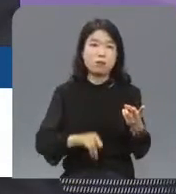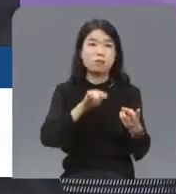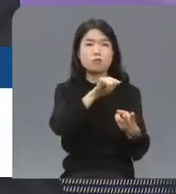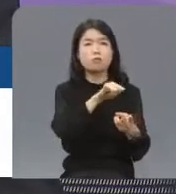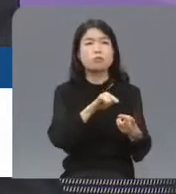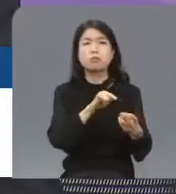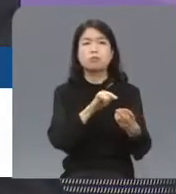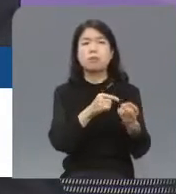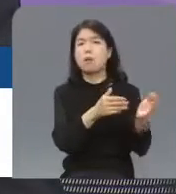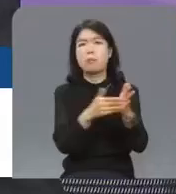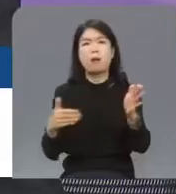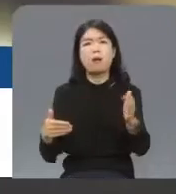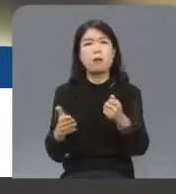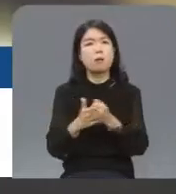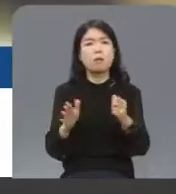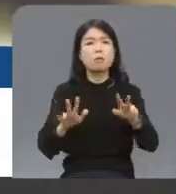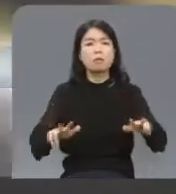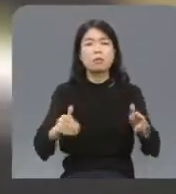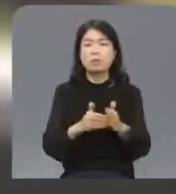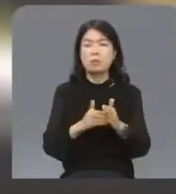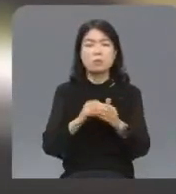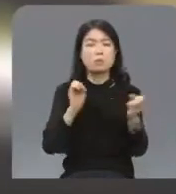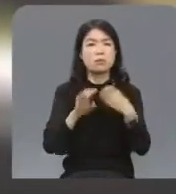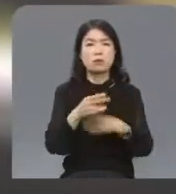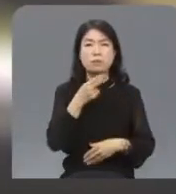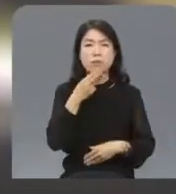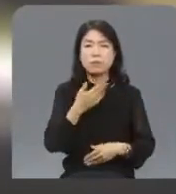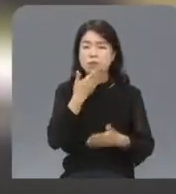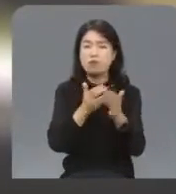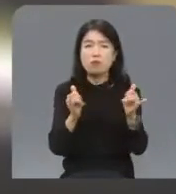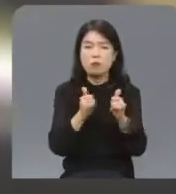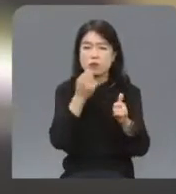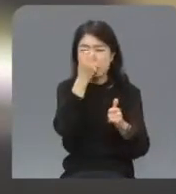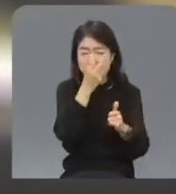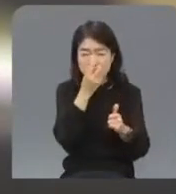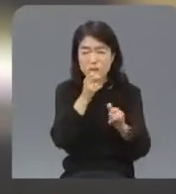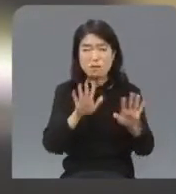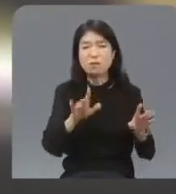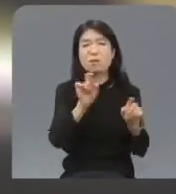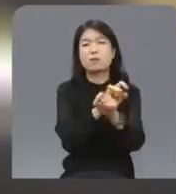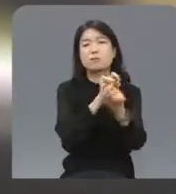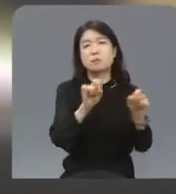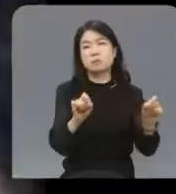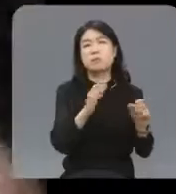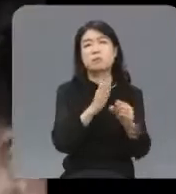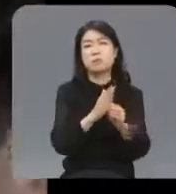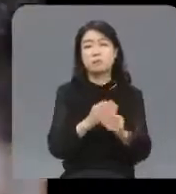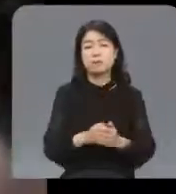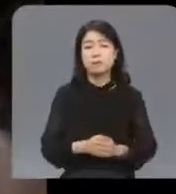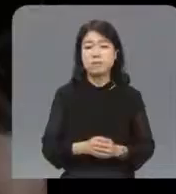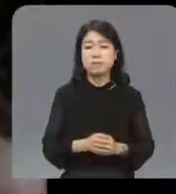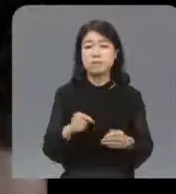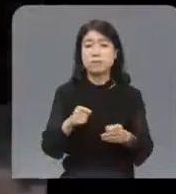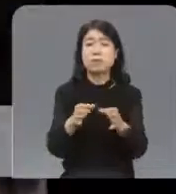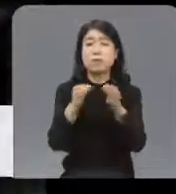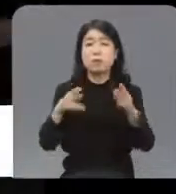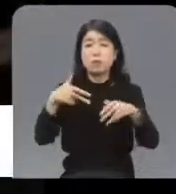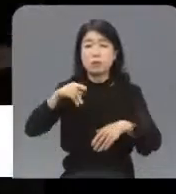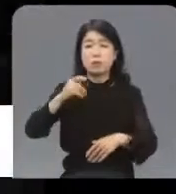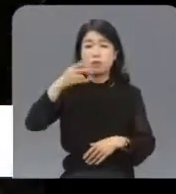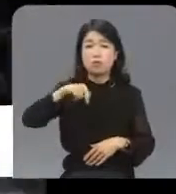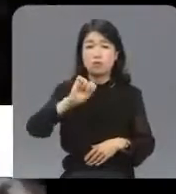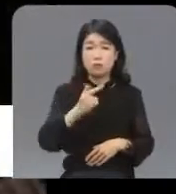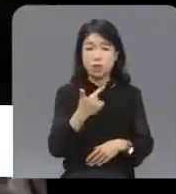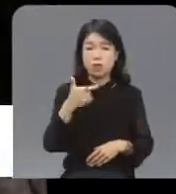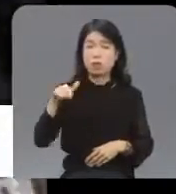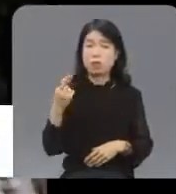당사자의 거절 등으로 아직 핵심 인사 조사는 사실상 답보 상태입니다. 그 사이 전두환, 노태우